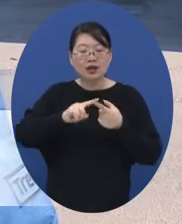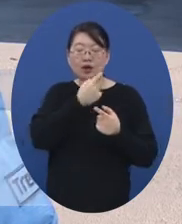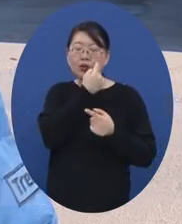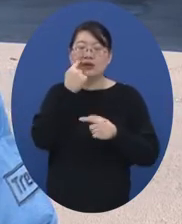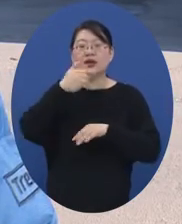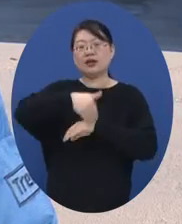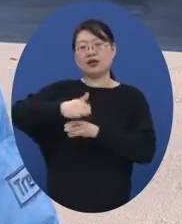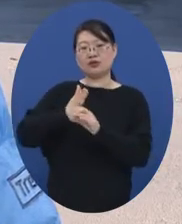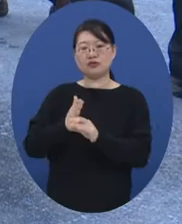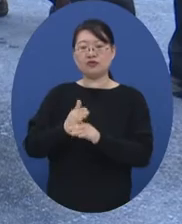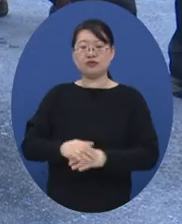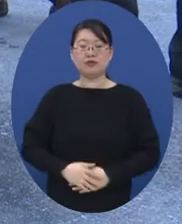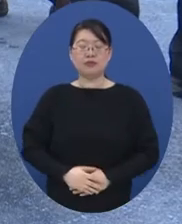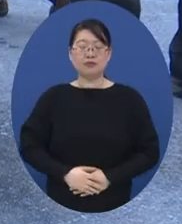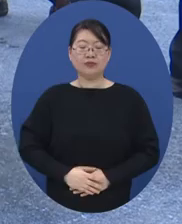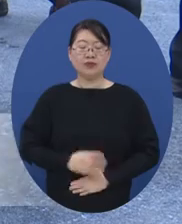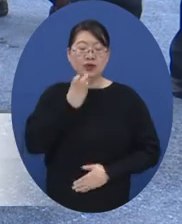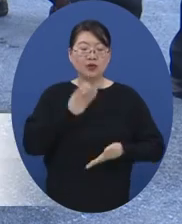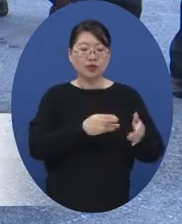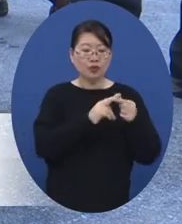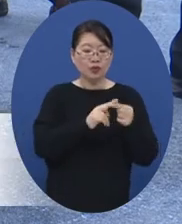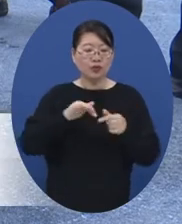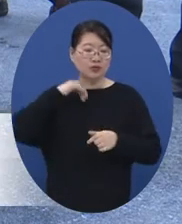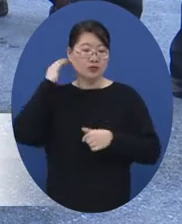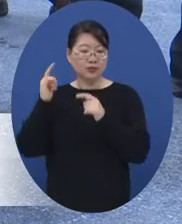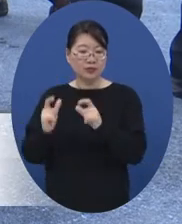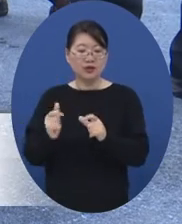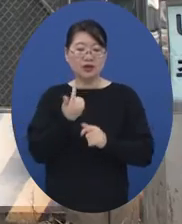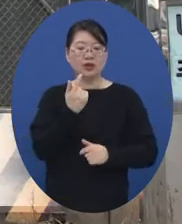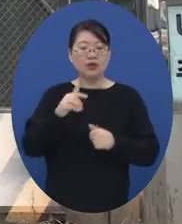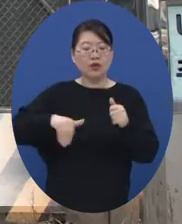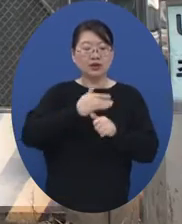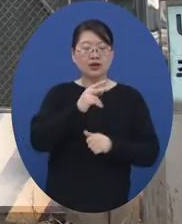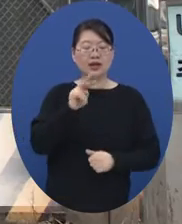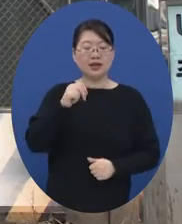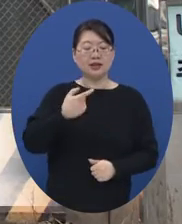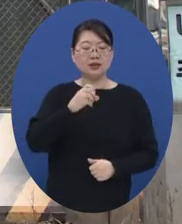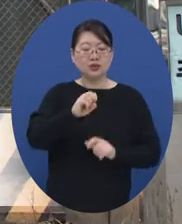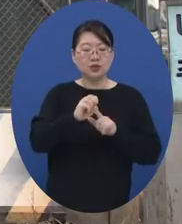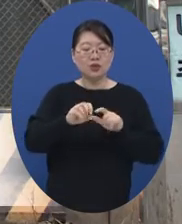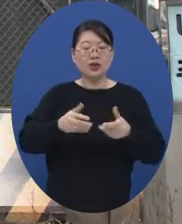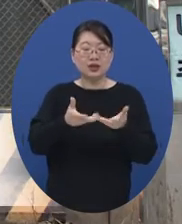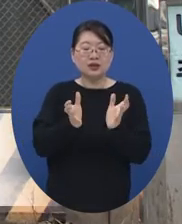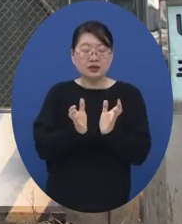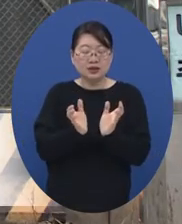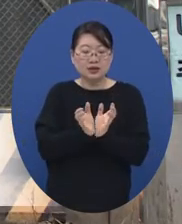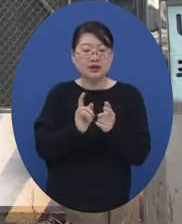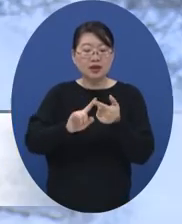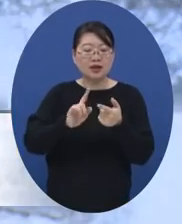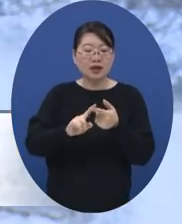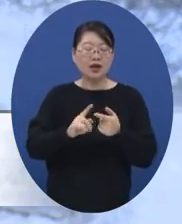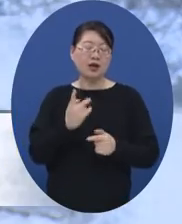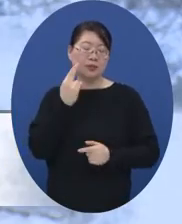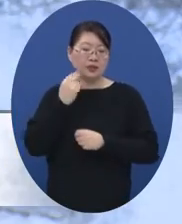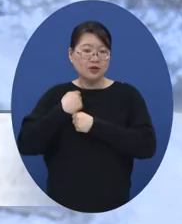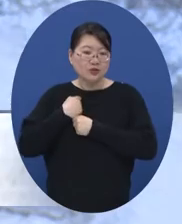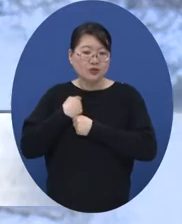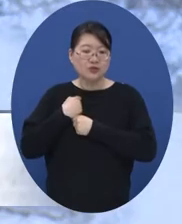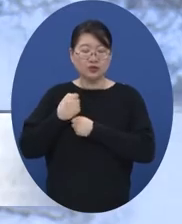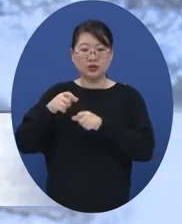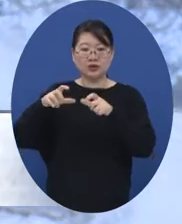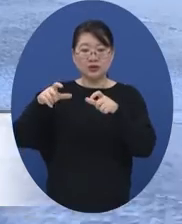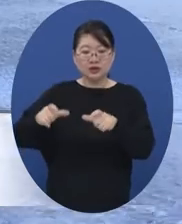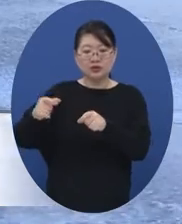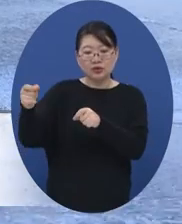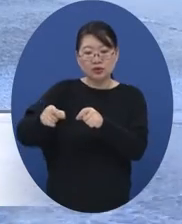확인할 계획입니다 경기도와 의정부시 환경 ngo 단체가 의정부시 소재 미군기지 주변 지하수 관정을